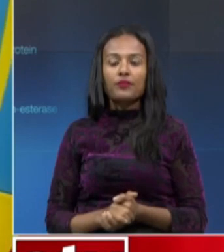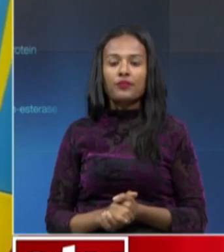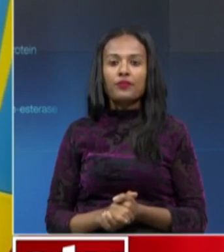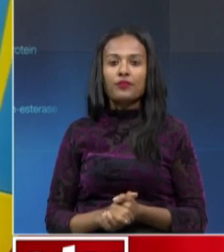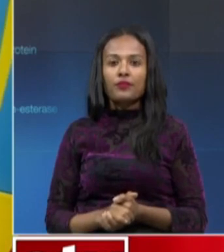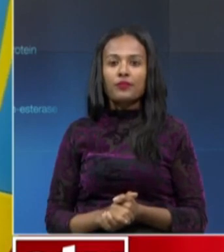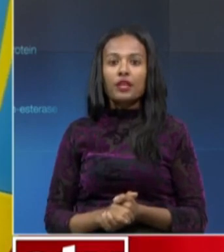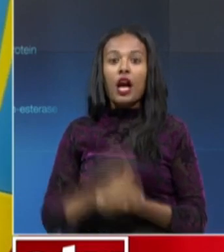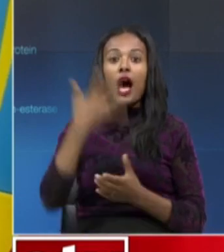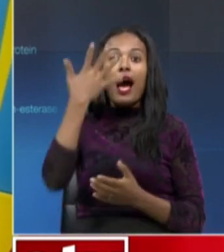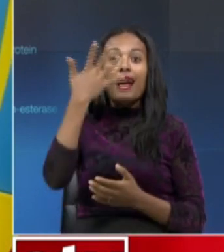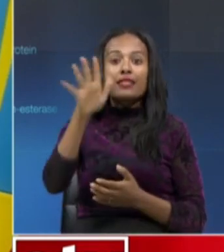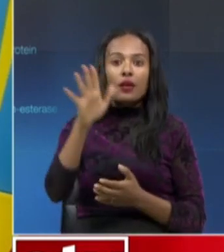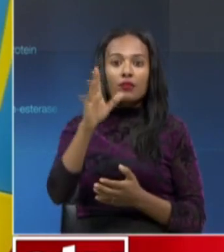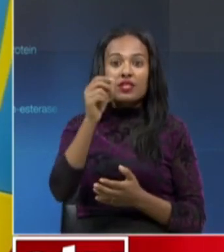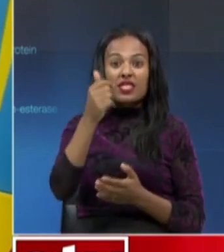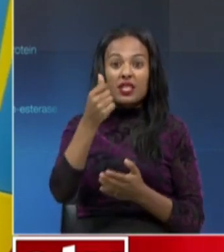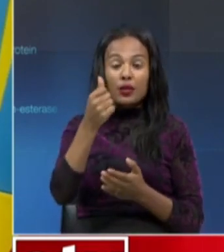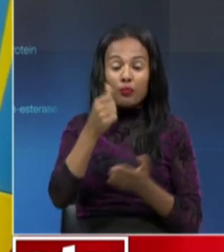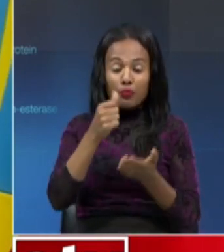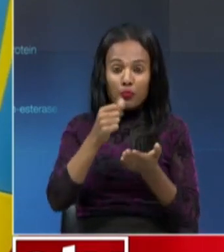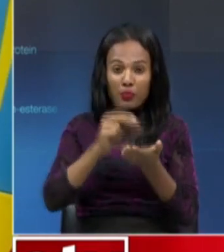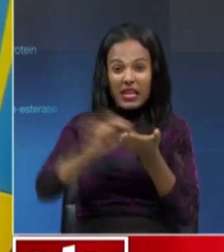5 ቢሊዮን ብር ገደማ